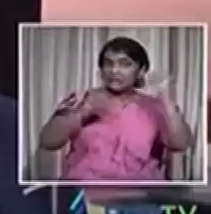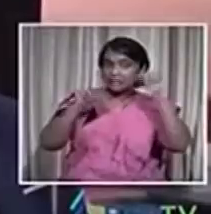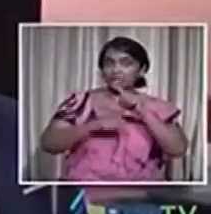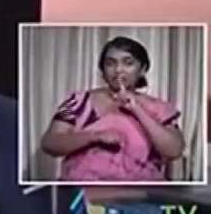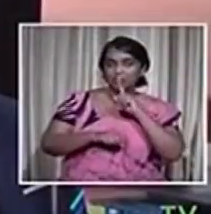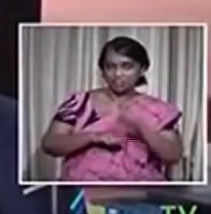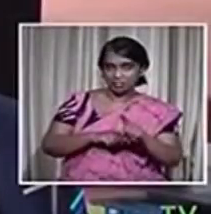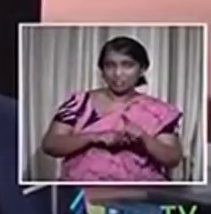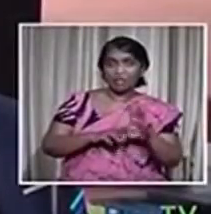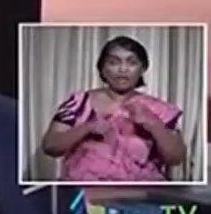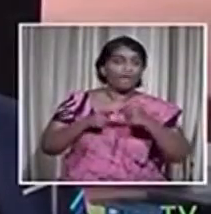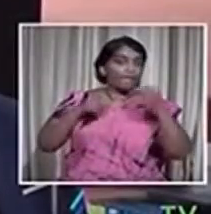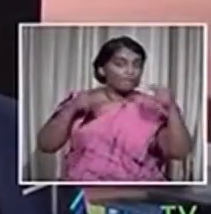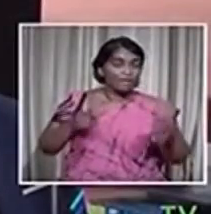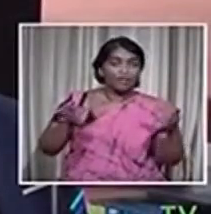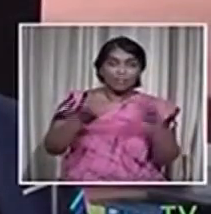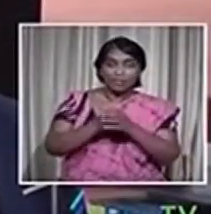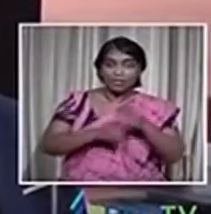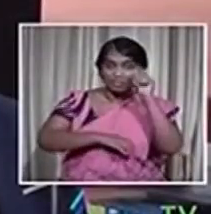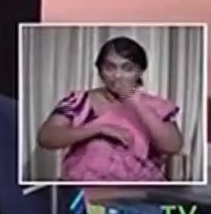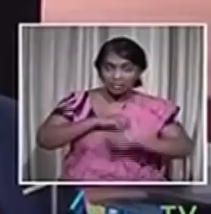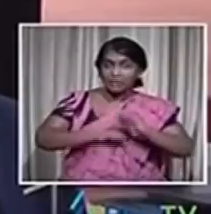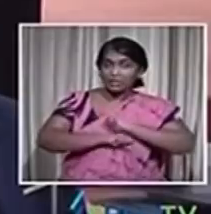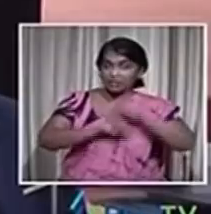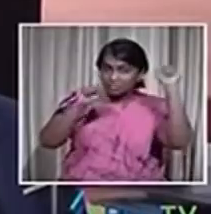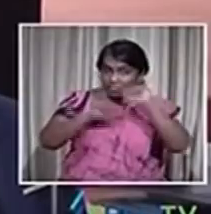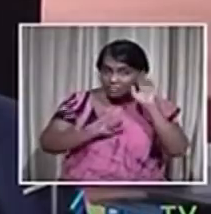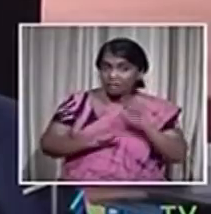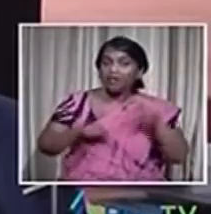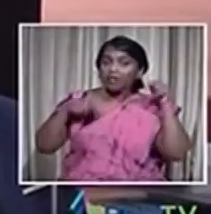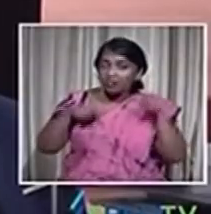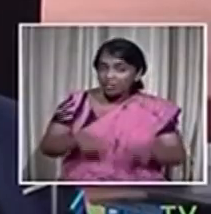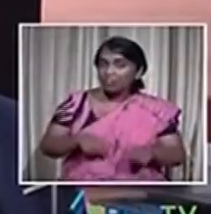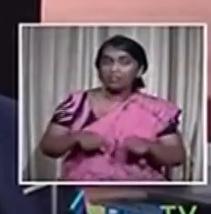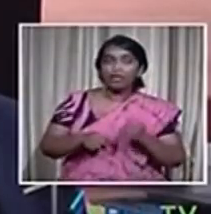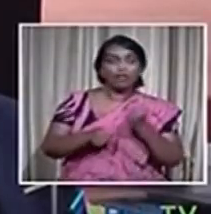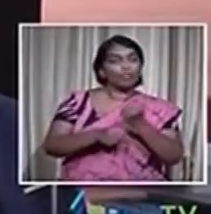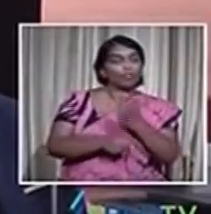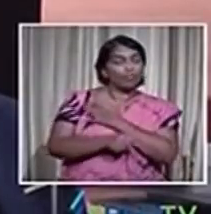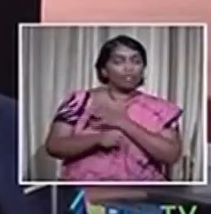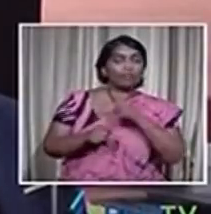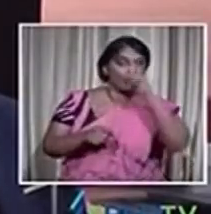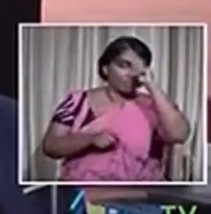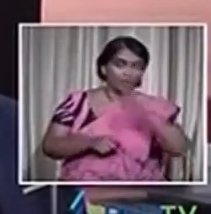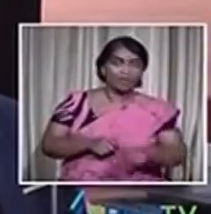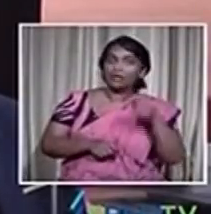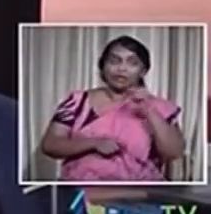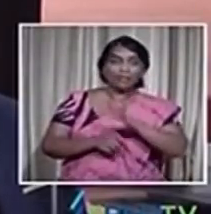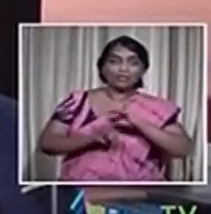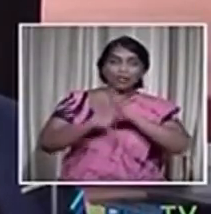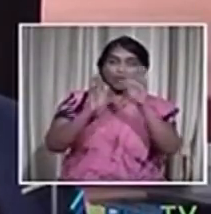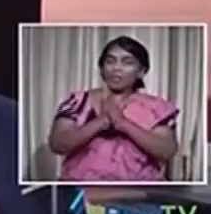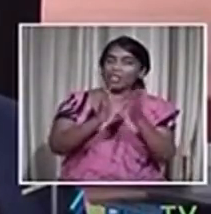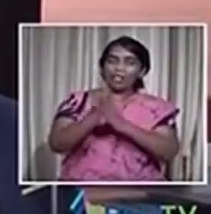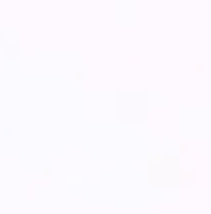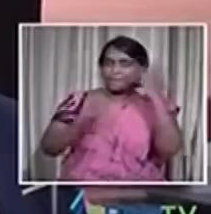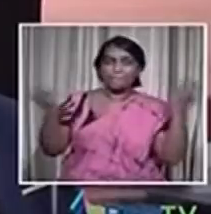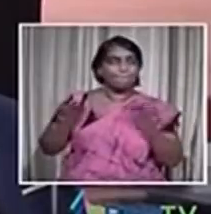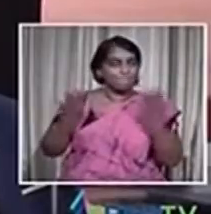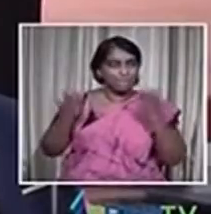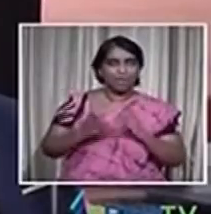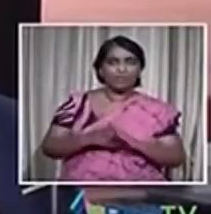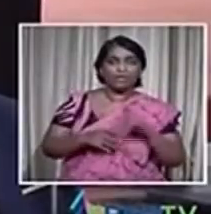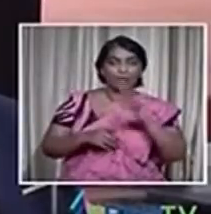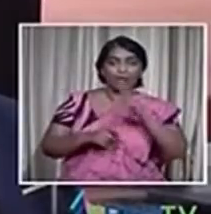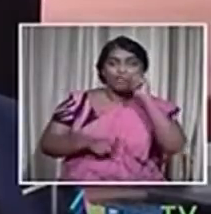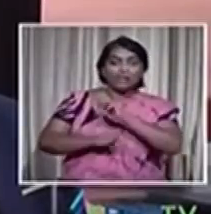නැහැ. විපක්ෂේ පක්ෂ සංවිධාත්මක උද්ඝෝෂණ කරා නම් මේ වෙනකොට ගෝඨාභය. If the opposition had organized protests, none of the members of the ruling faction